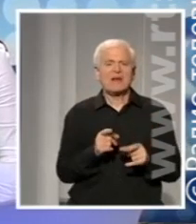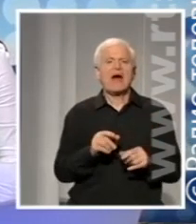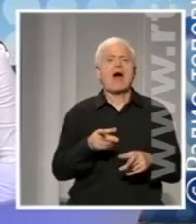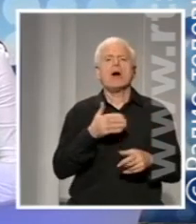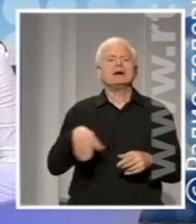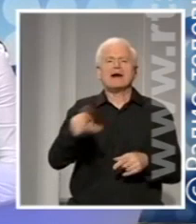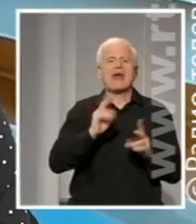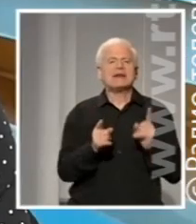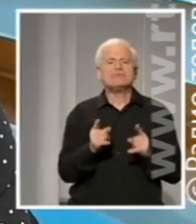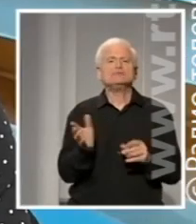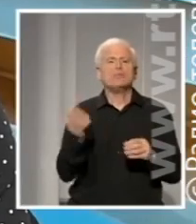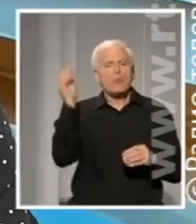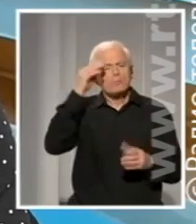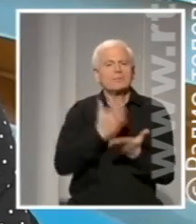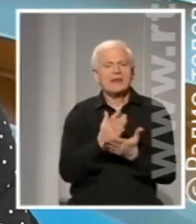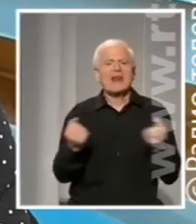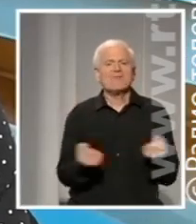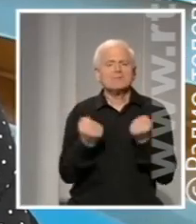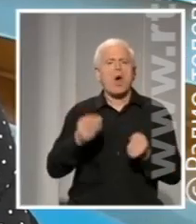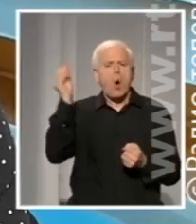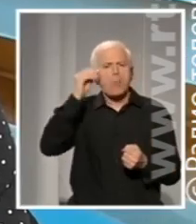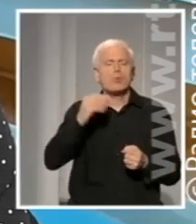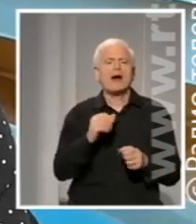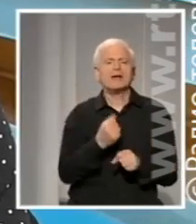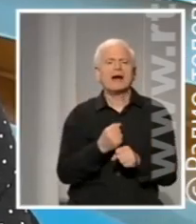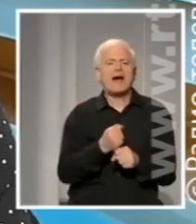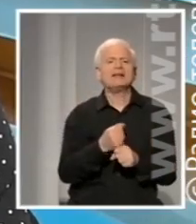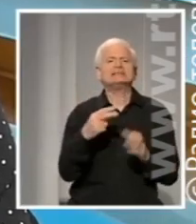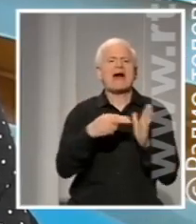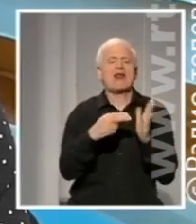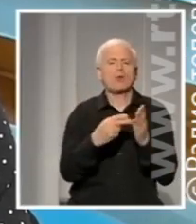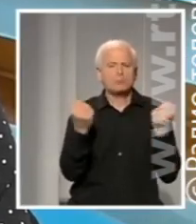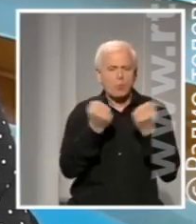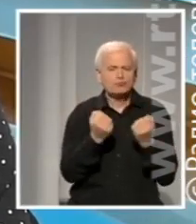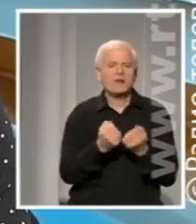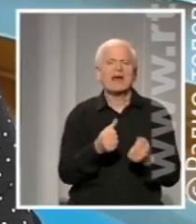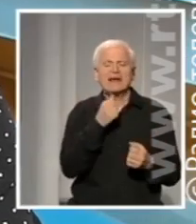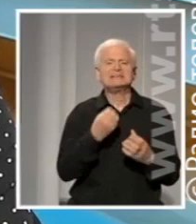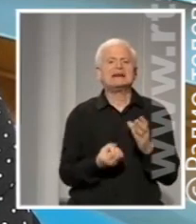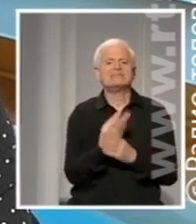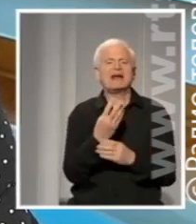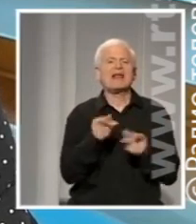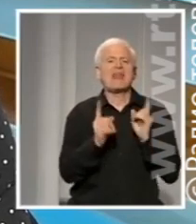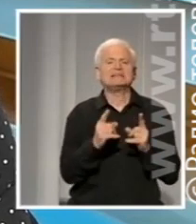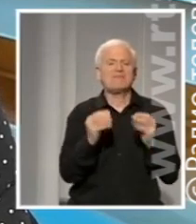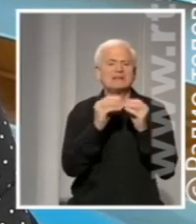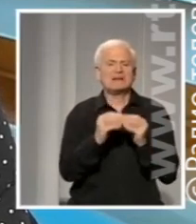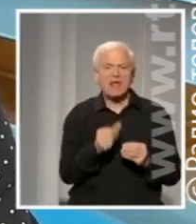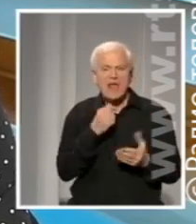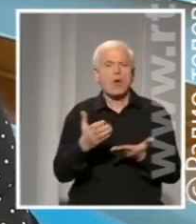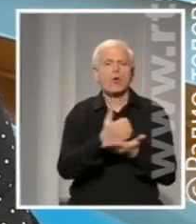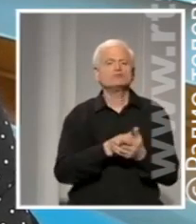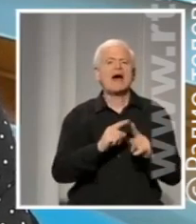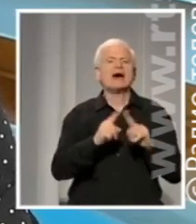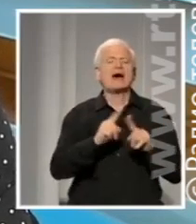prošli mnoge obuke za upotrebu raznih platformi za upravljanje elektronskim učenjem, za kreiranje nastavnih sadržaja i korišćenje